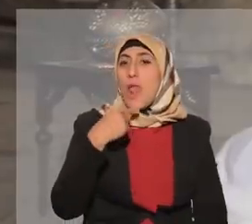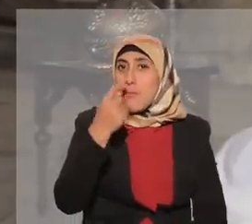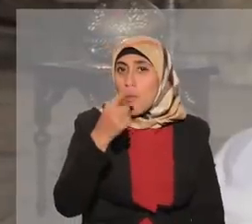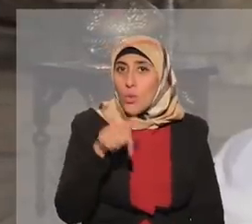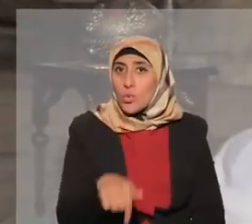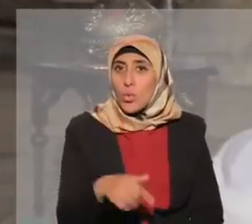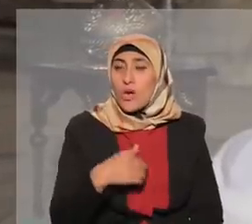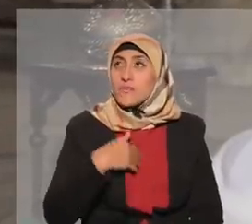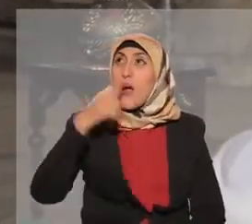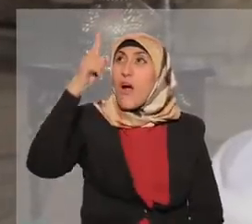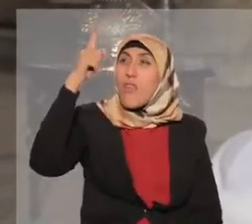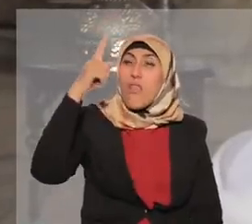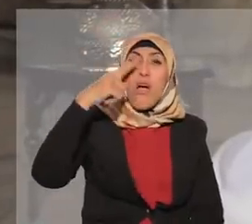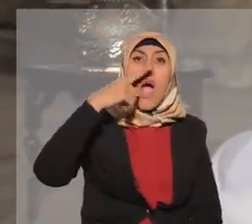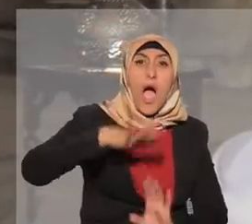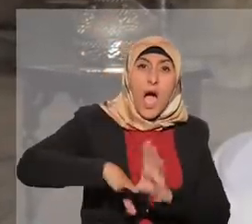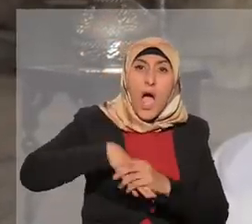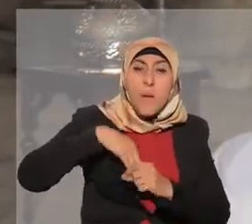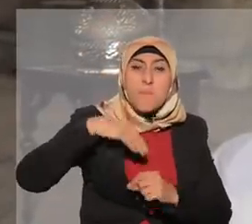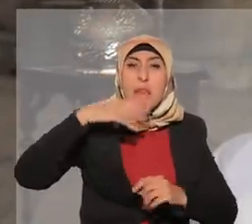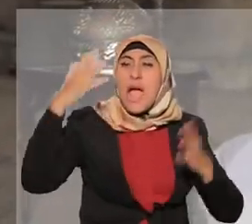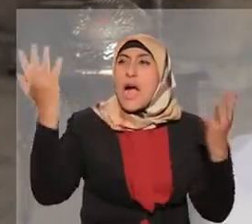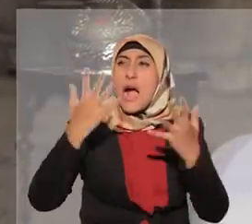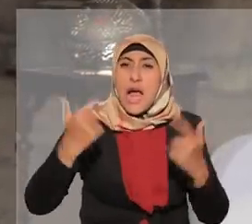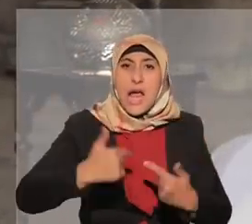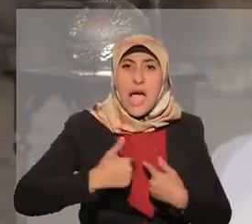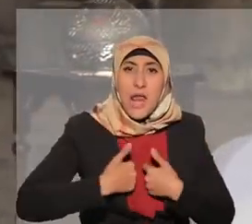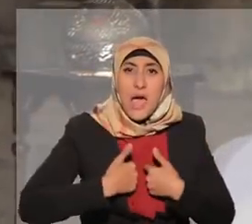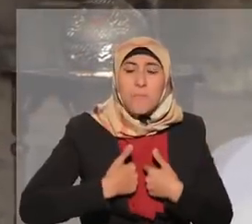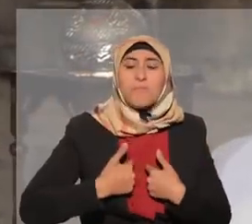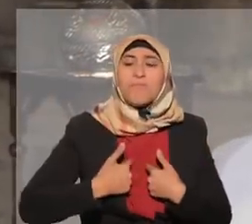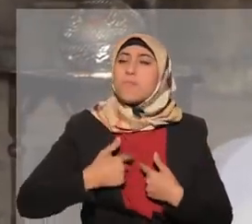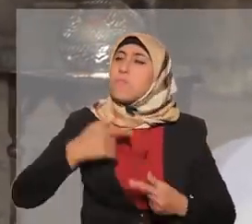أراده الله إلي أحب إلي.